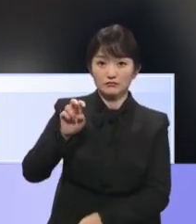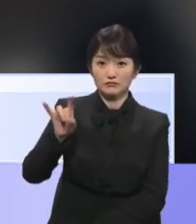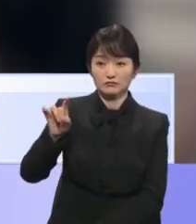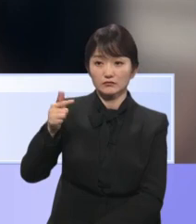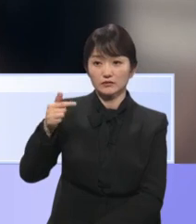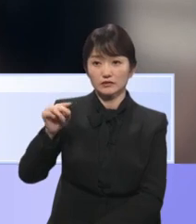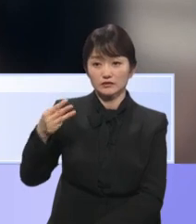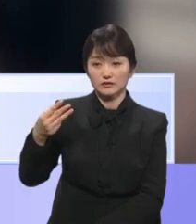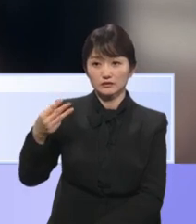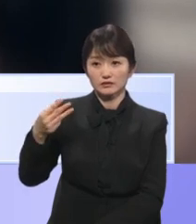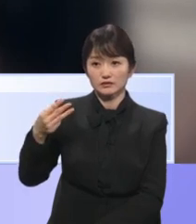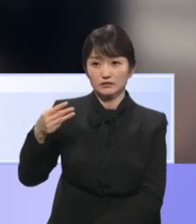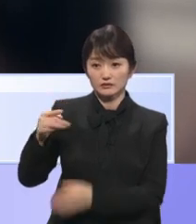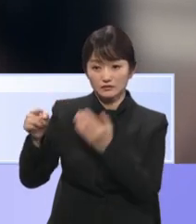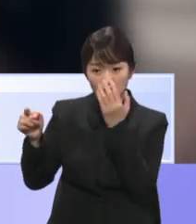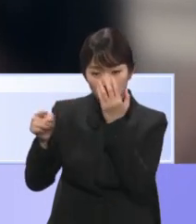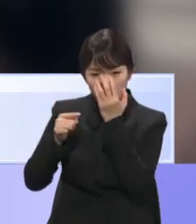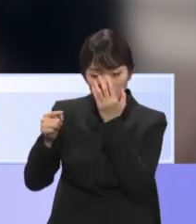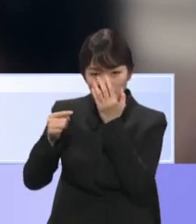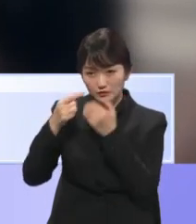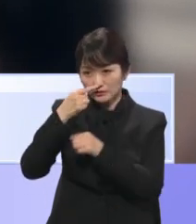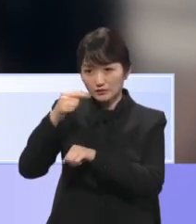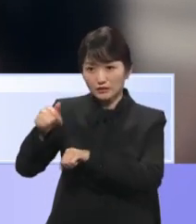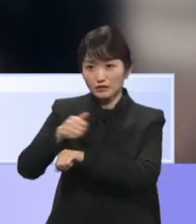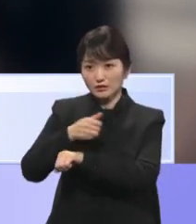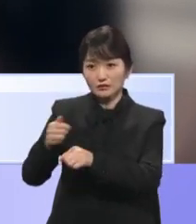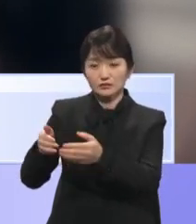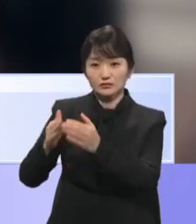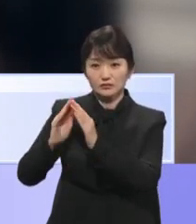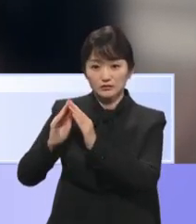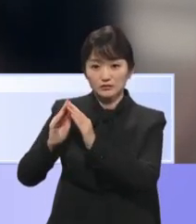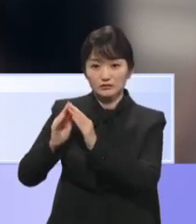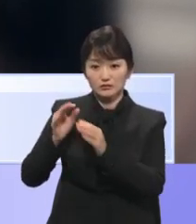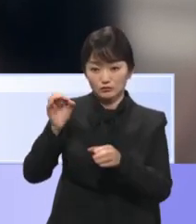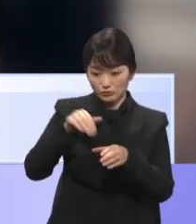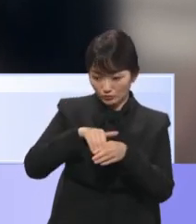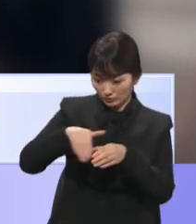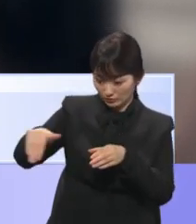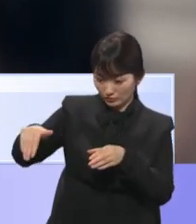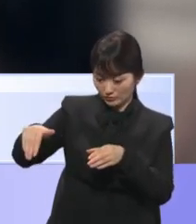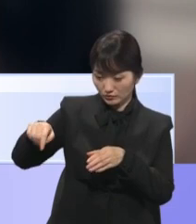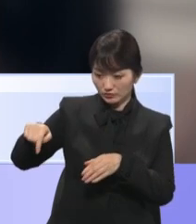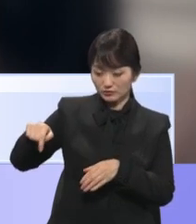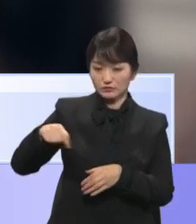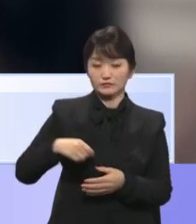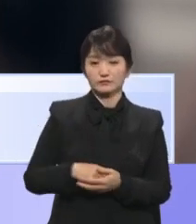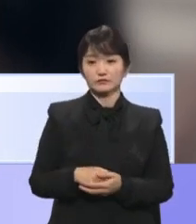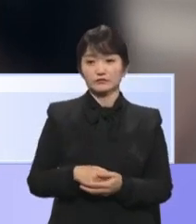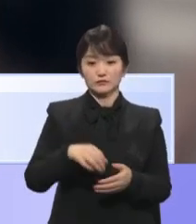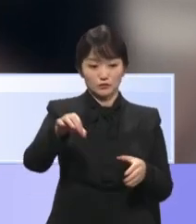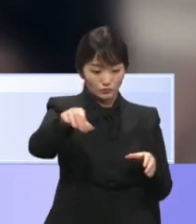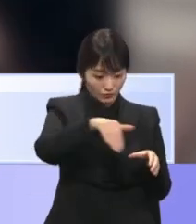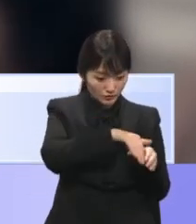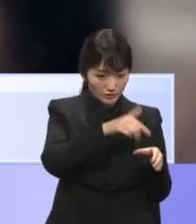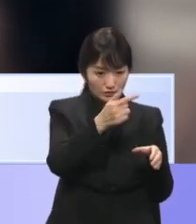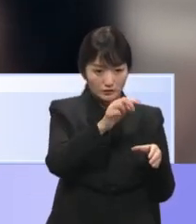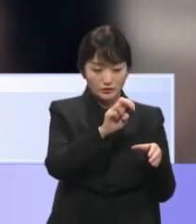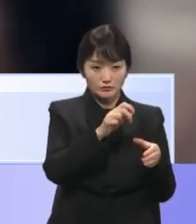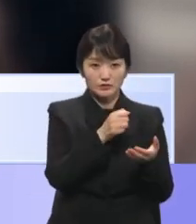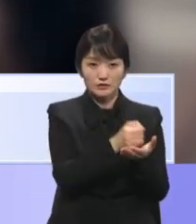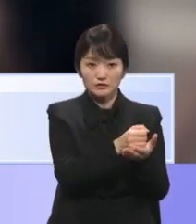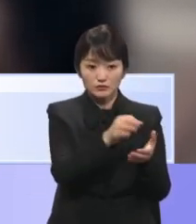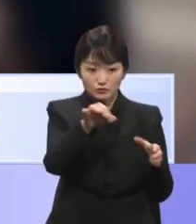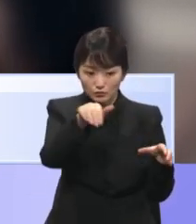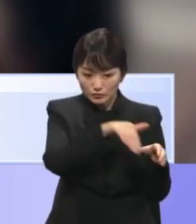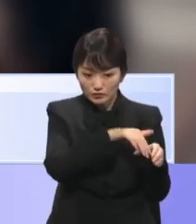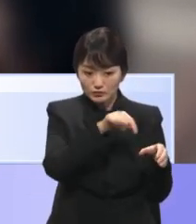학원이라는 걸 새롭게 차리고 그쪽으로 돈을 입금해라 그리고 돈을 막상 받은 걸 보니까 남면의 씨 계좌로 받았다면이